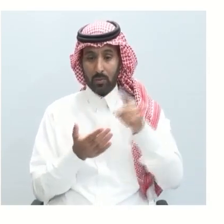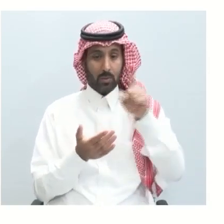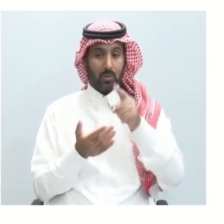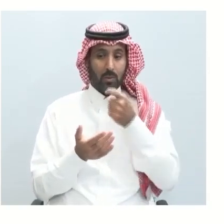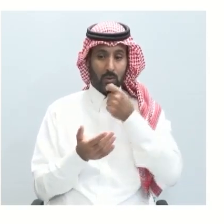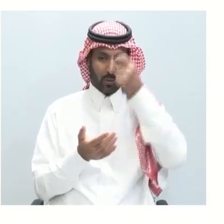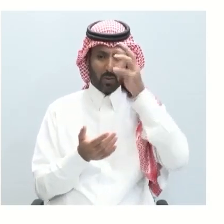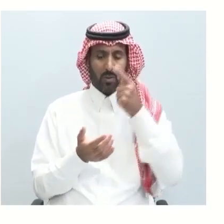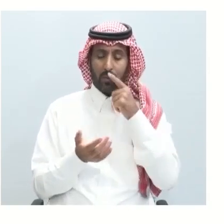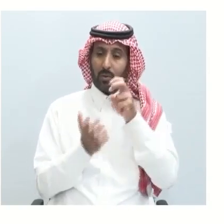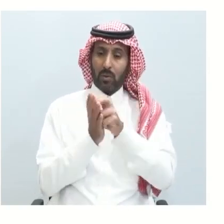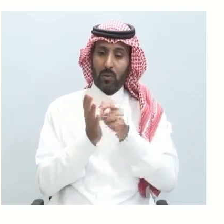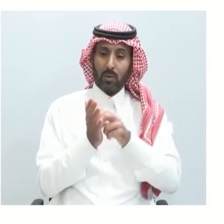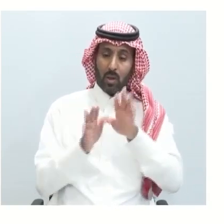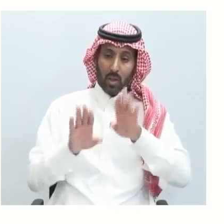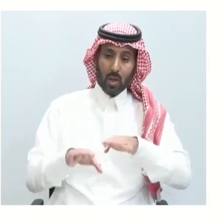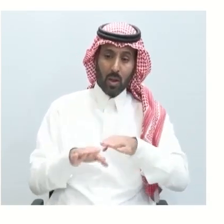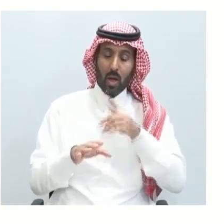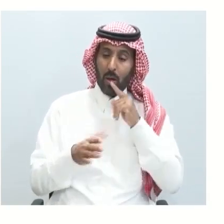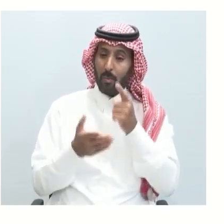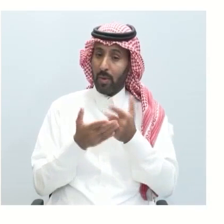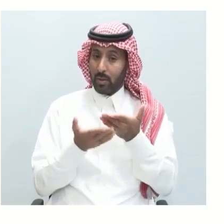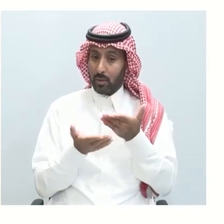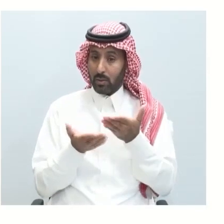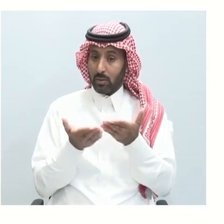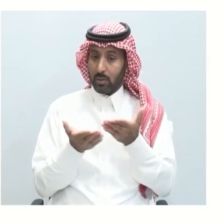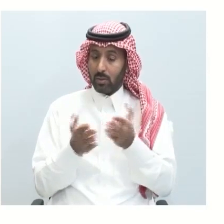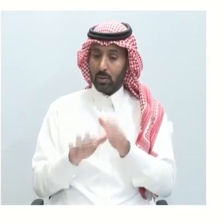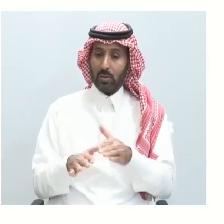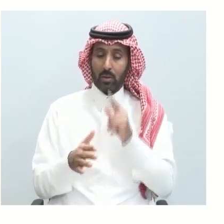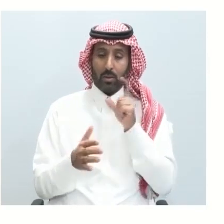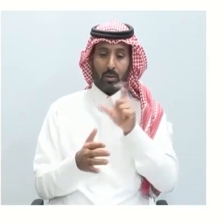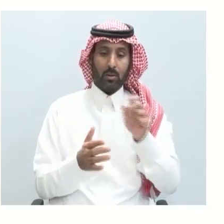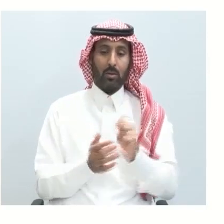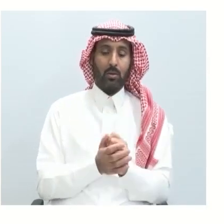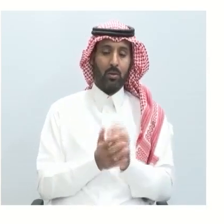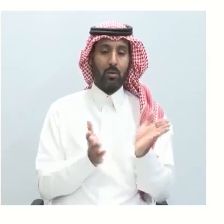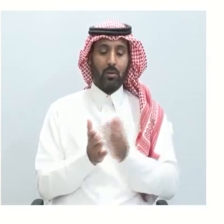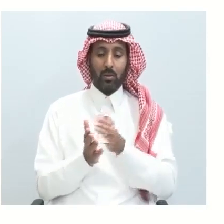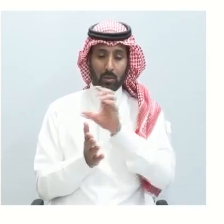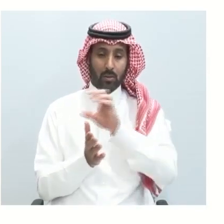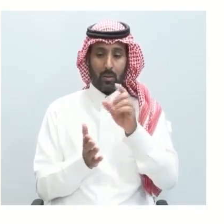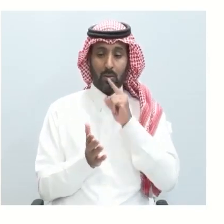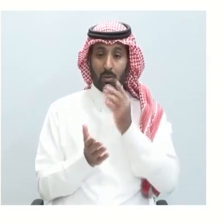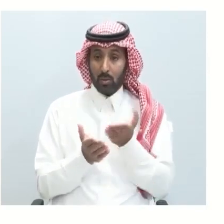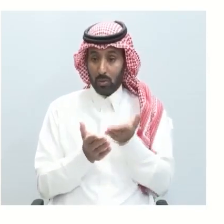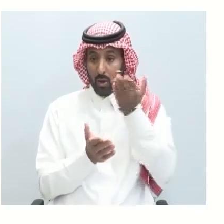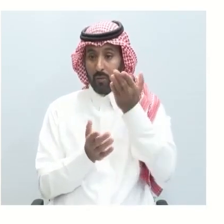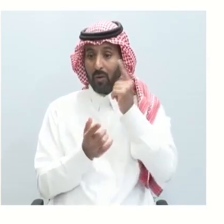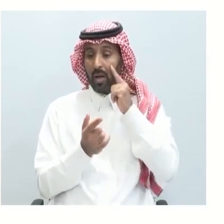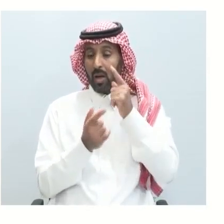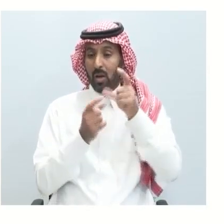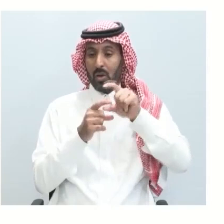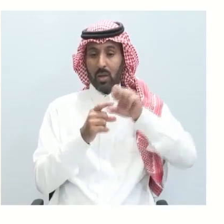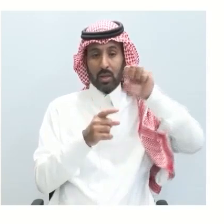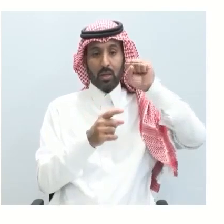صف قانون صف ثابت الاتزان ستجيب عنه بهذه العباره ثم ستكمل يرفع كل تركيز الى